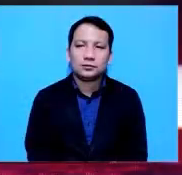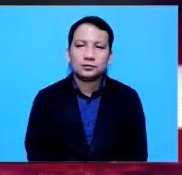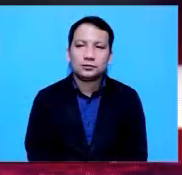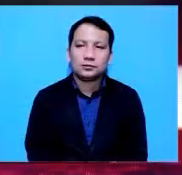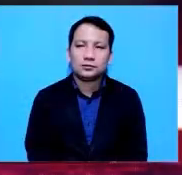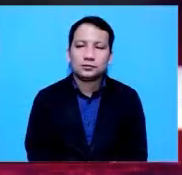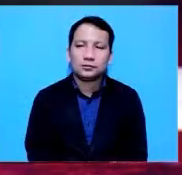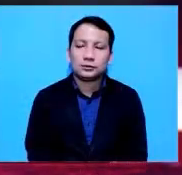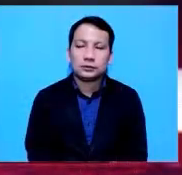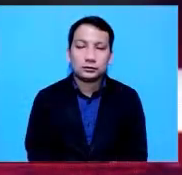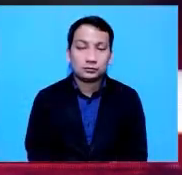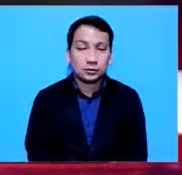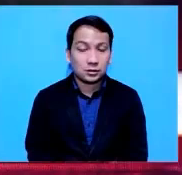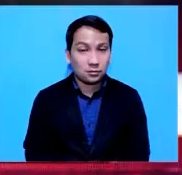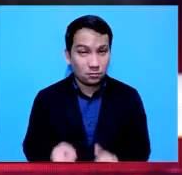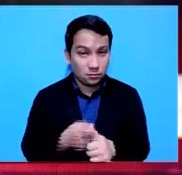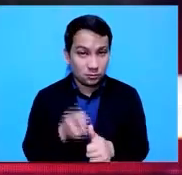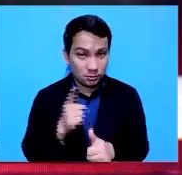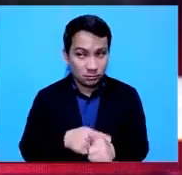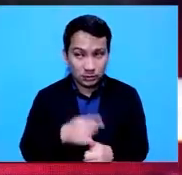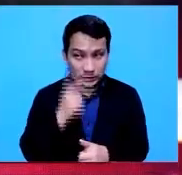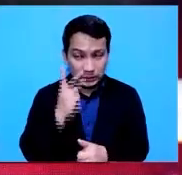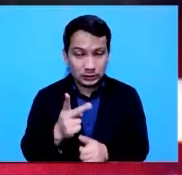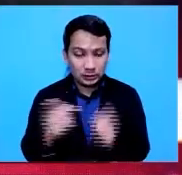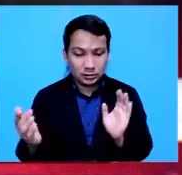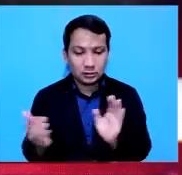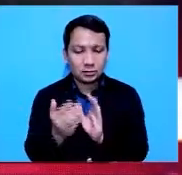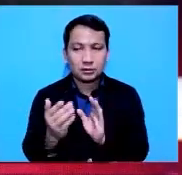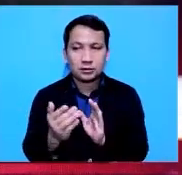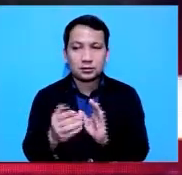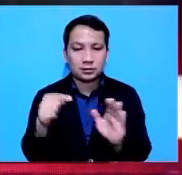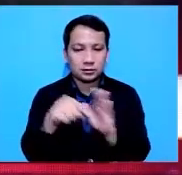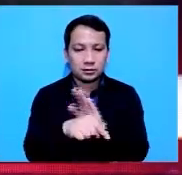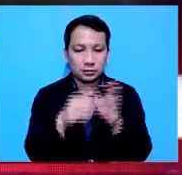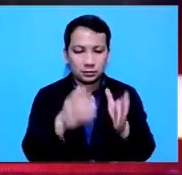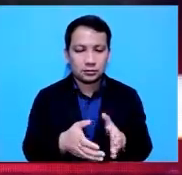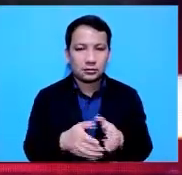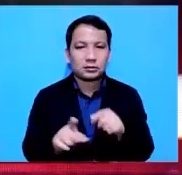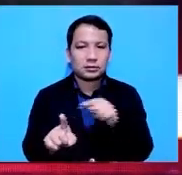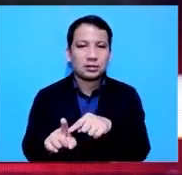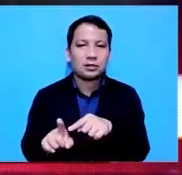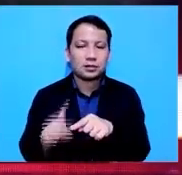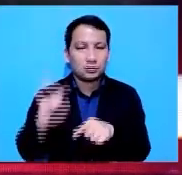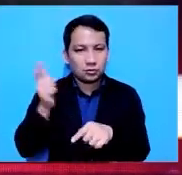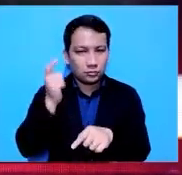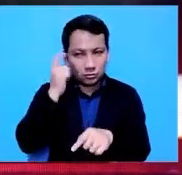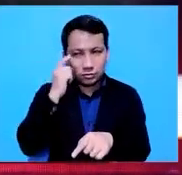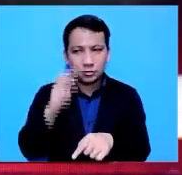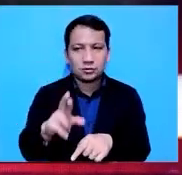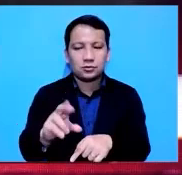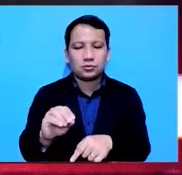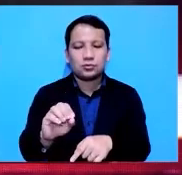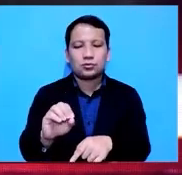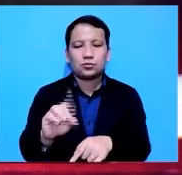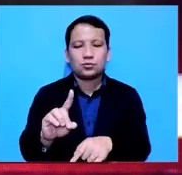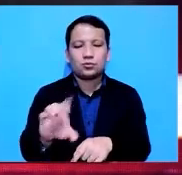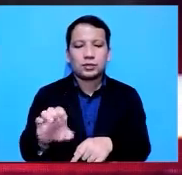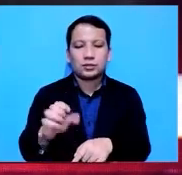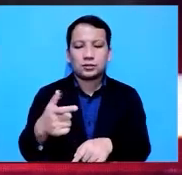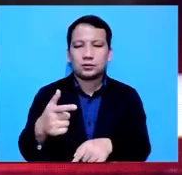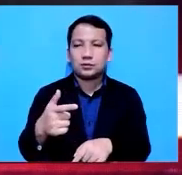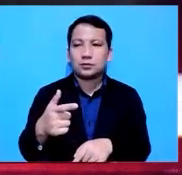Sa unang pagkakataon, nagkaharap ang mga pumaslang umano kay Governor Roel Degamot ang byuda ng